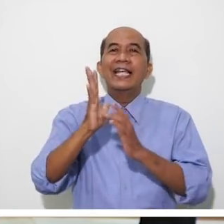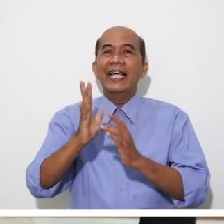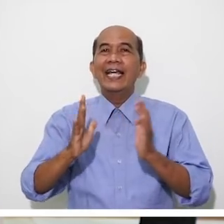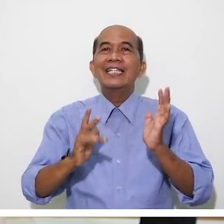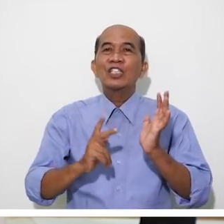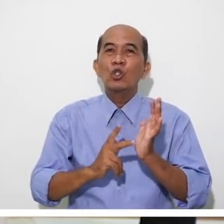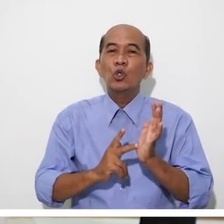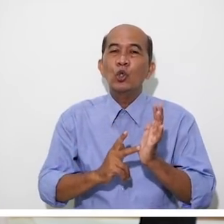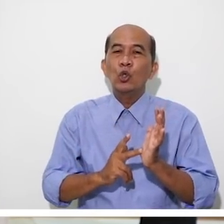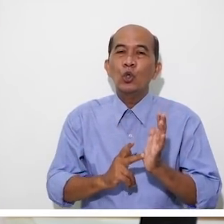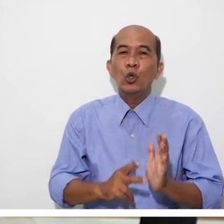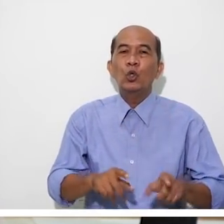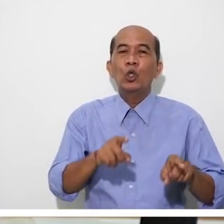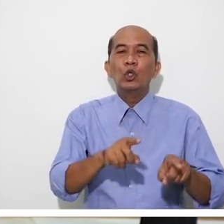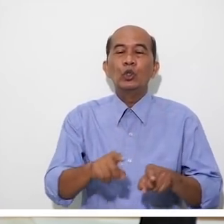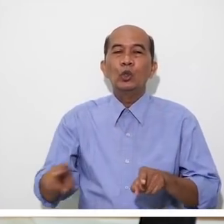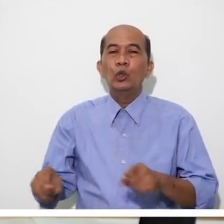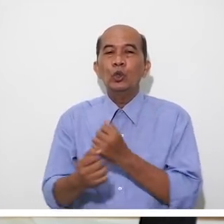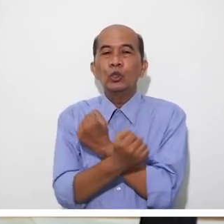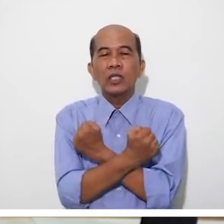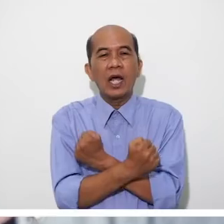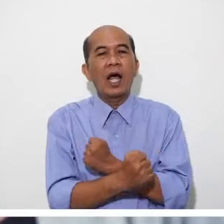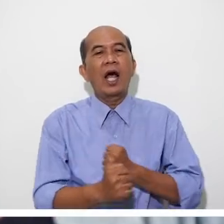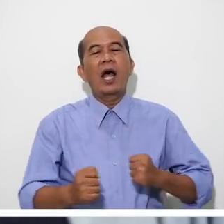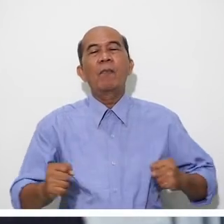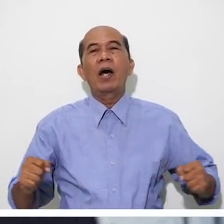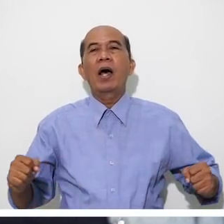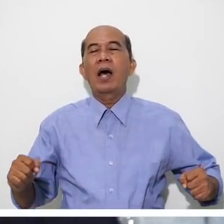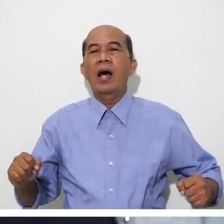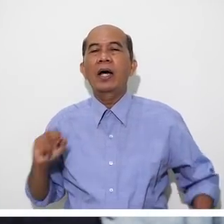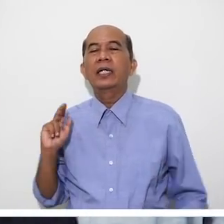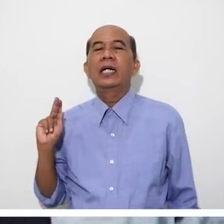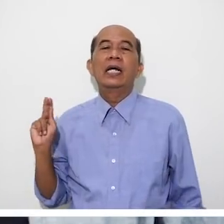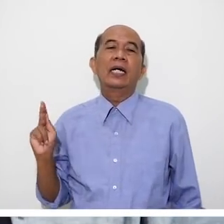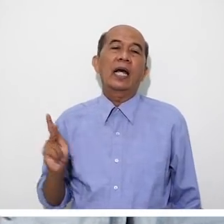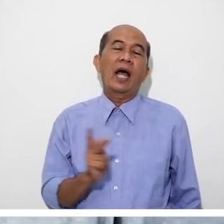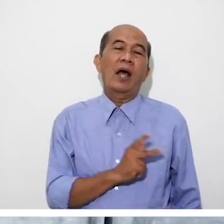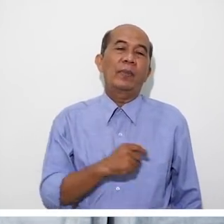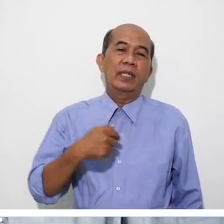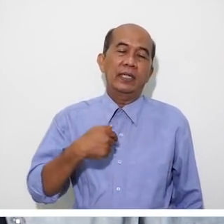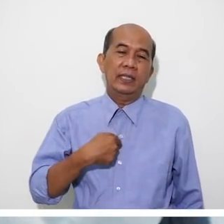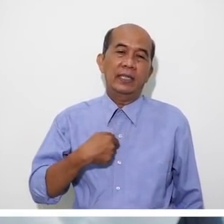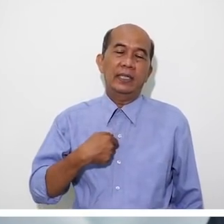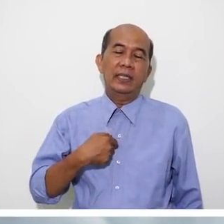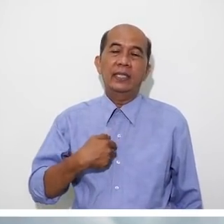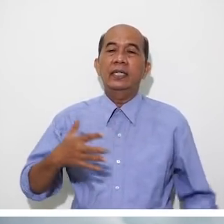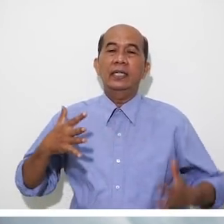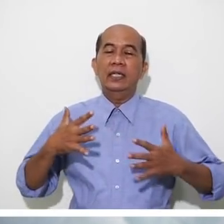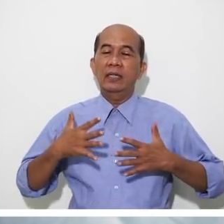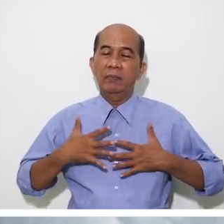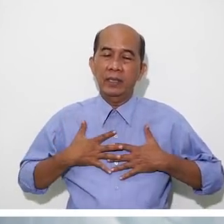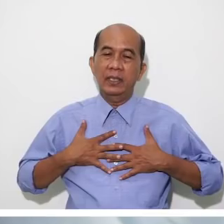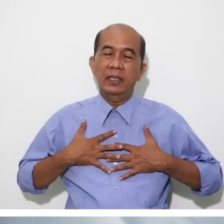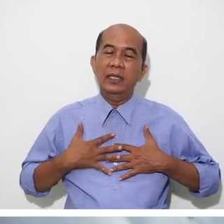Tuhan Yesus, Juru Selamat, kami ini